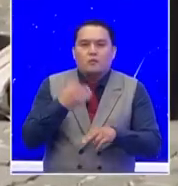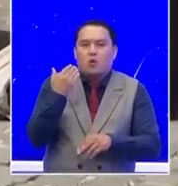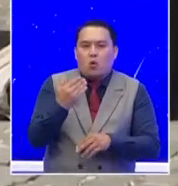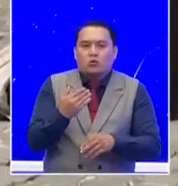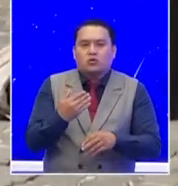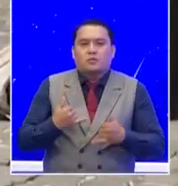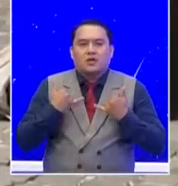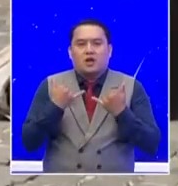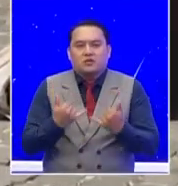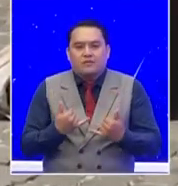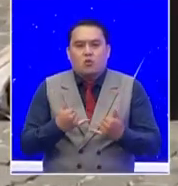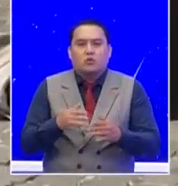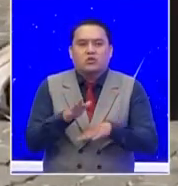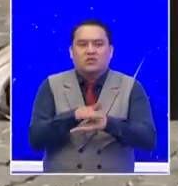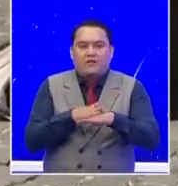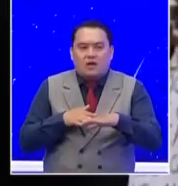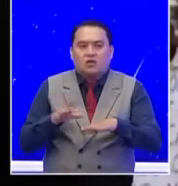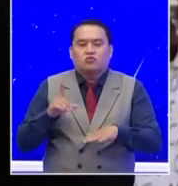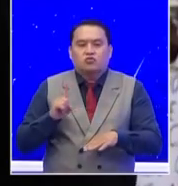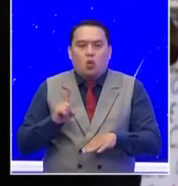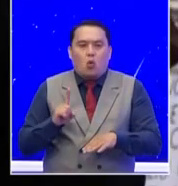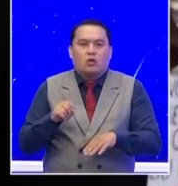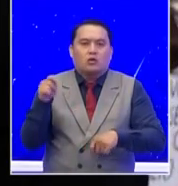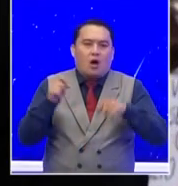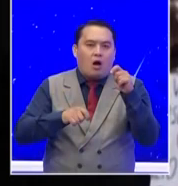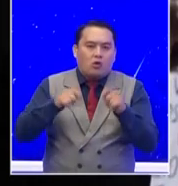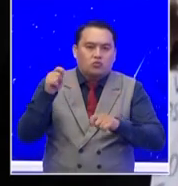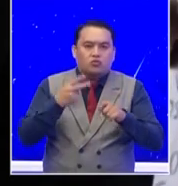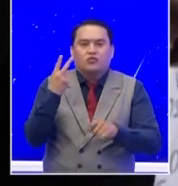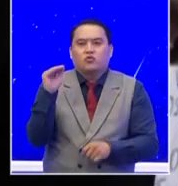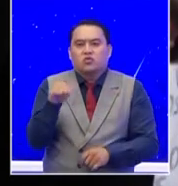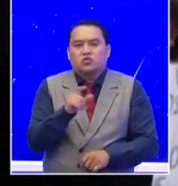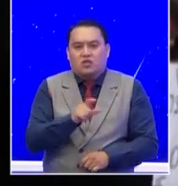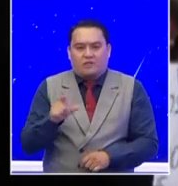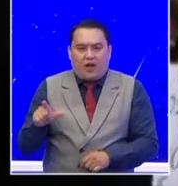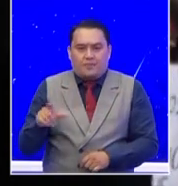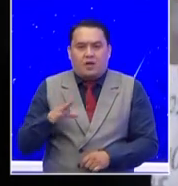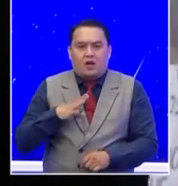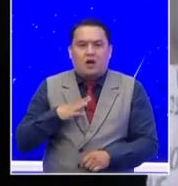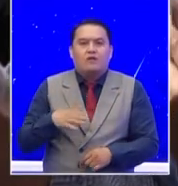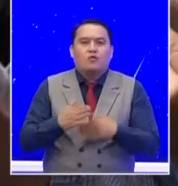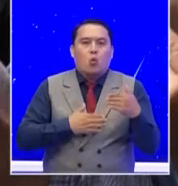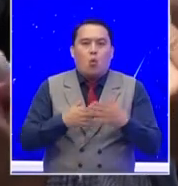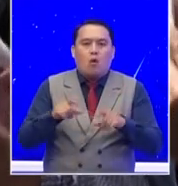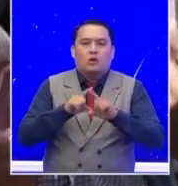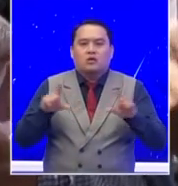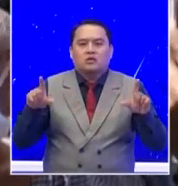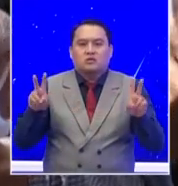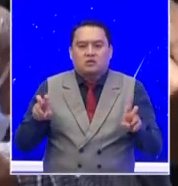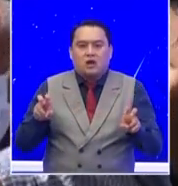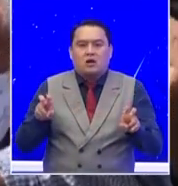в барселоне несмотря на дождливую погоду на улицы вышли около 2 тысяч человек они держали в руках плакаты с надписями